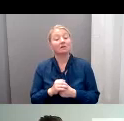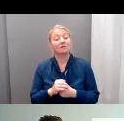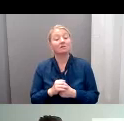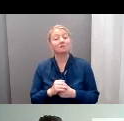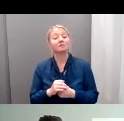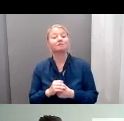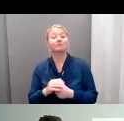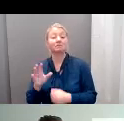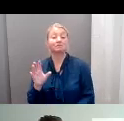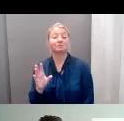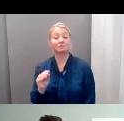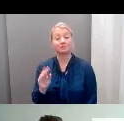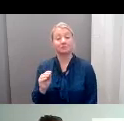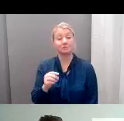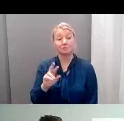starta med den här